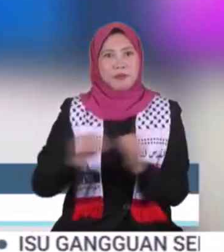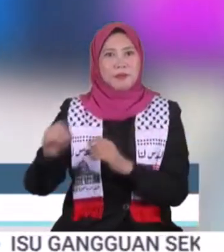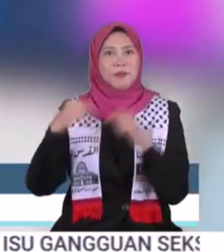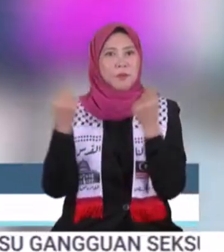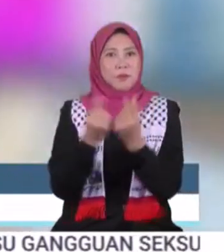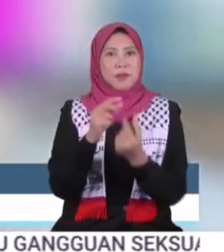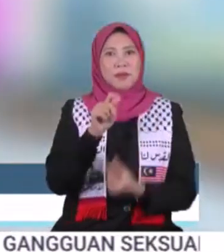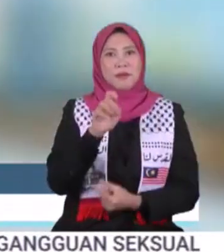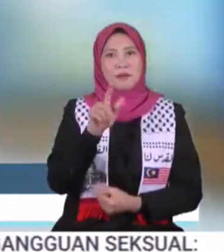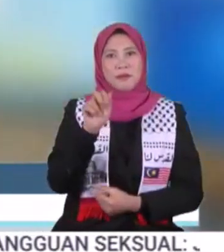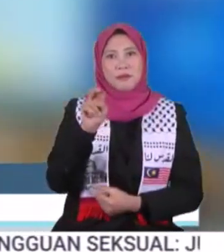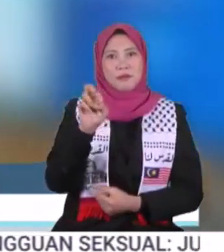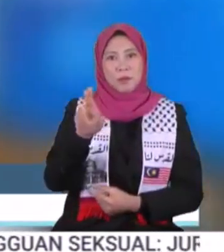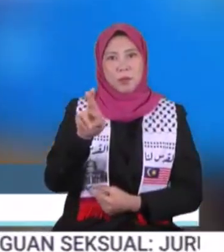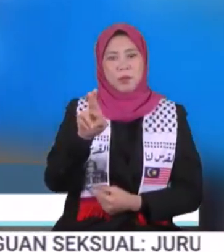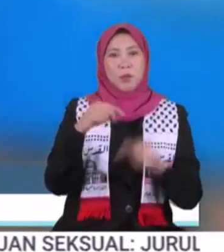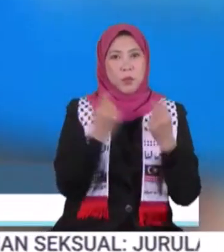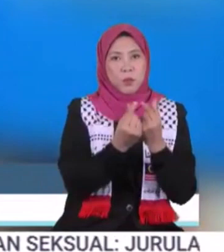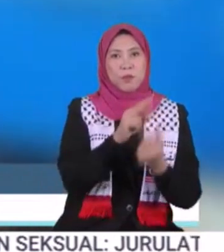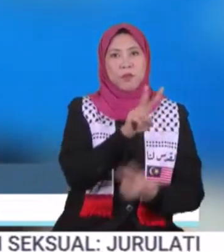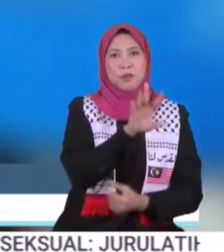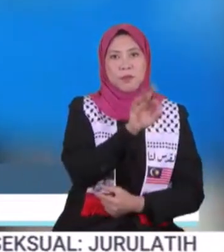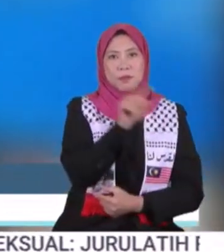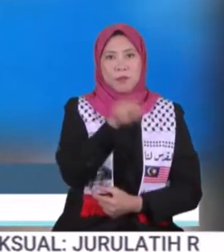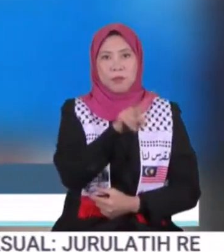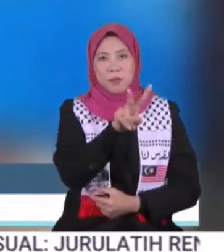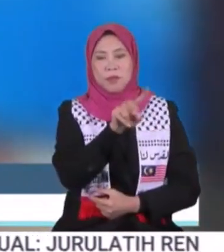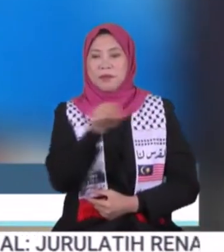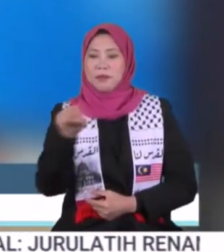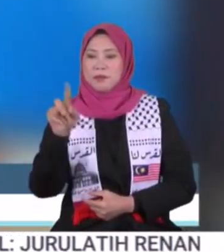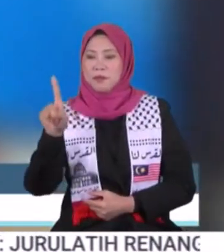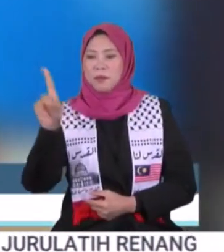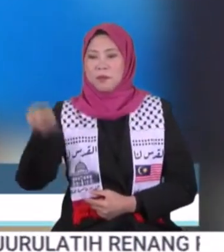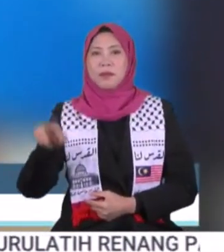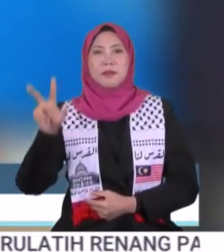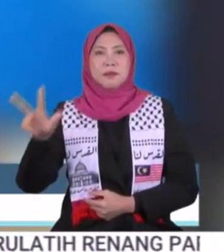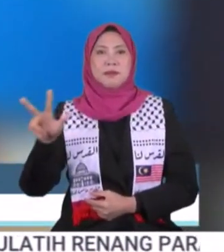29 Februari hingga 1 Mac 2024